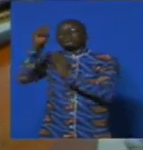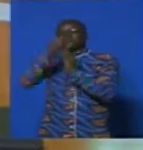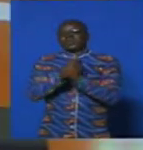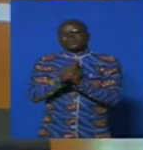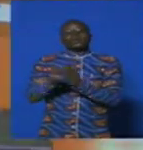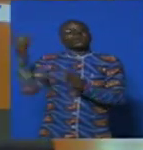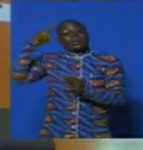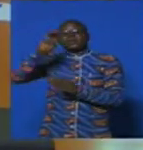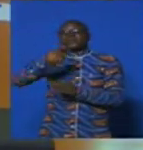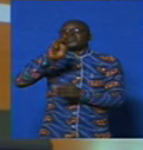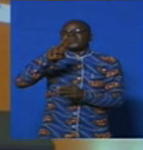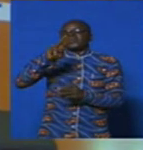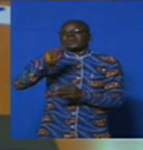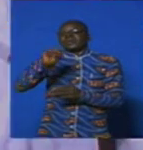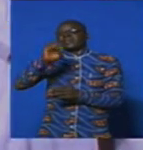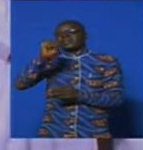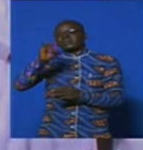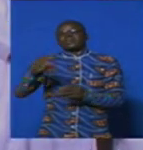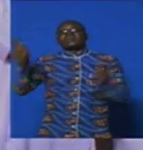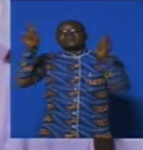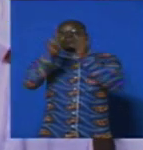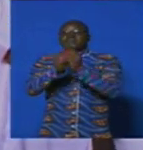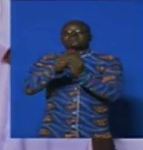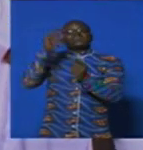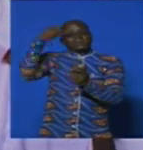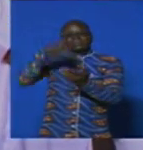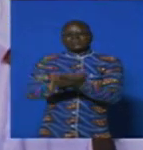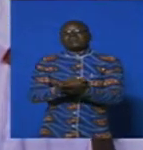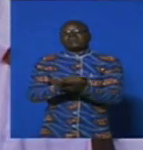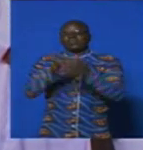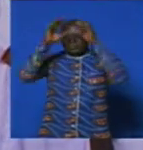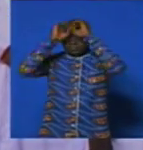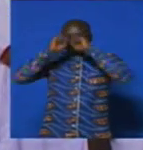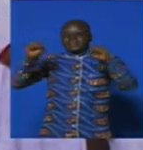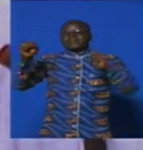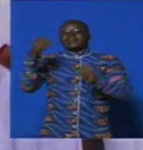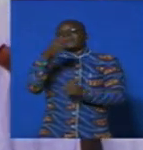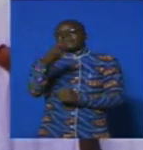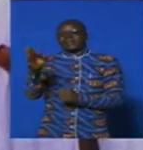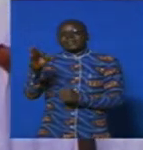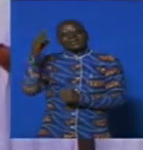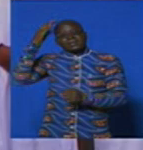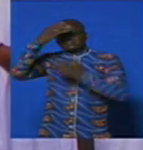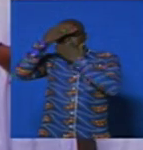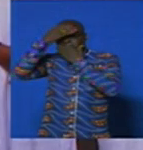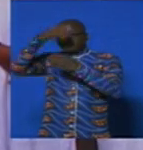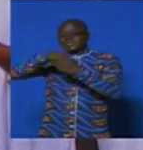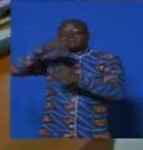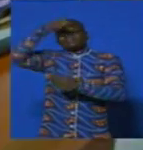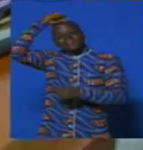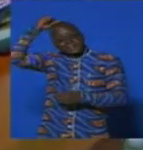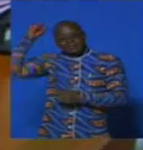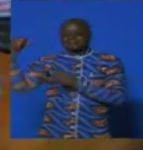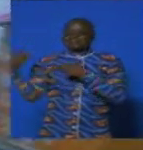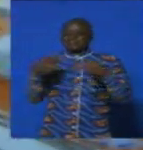l'AMUNISMA sont au menu de la rencontre. Pour le président français, la traque des terroristes dans le Sahel est un combat dans